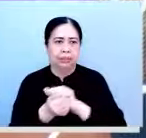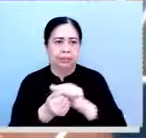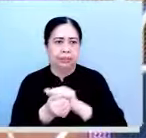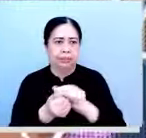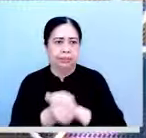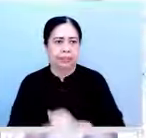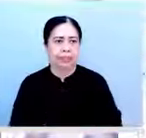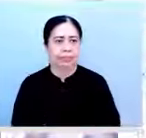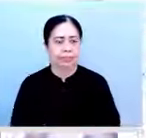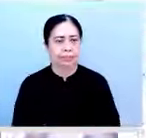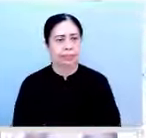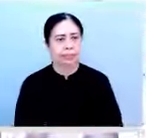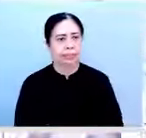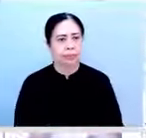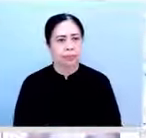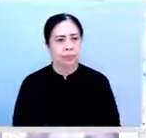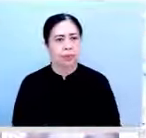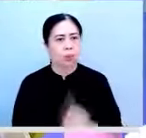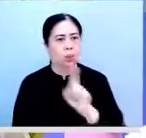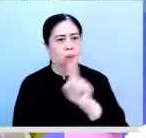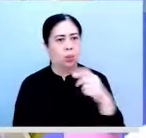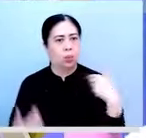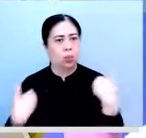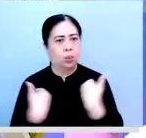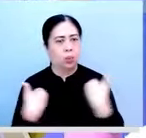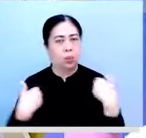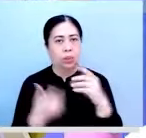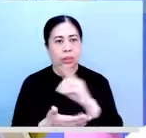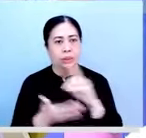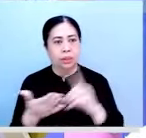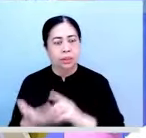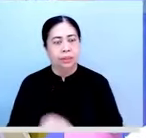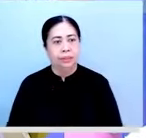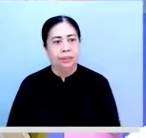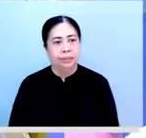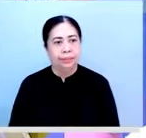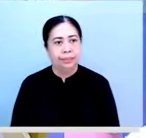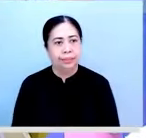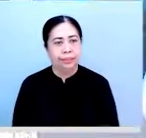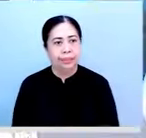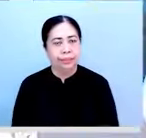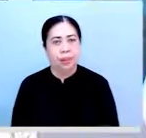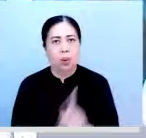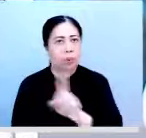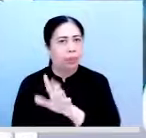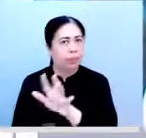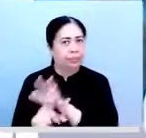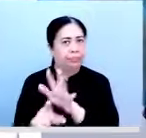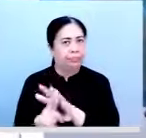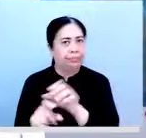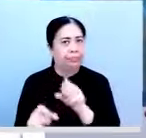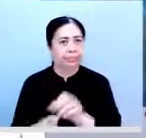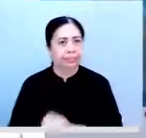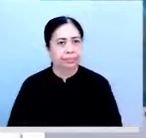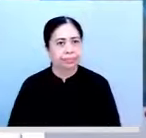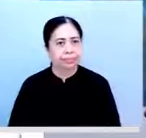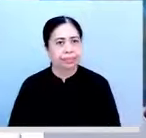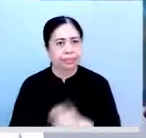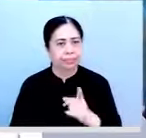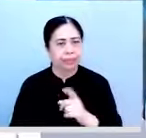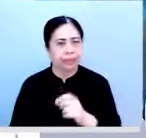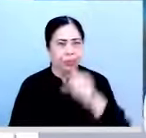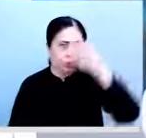ano, Billy, ano yung mga animals na designed for the lamps? Ano kadalasan? At ano yung mabenta? Ang mabenta, syempre, is a